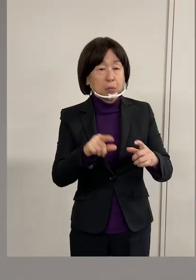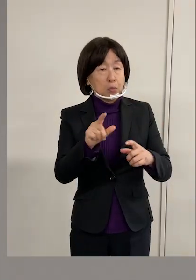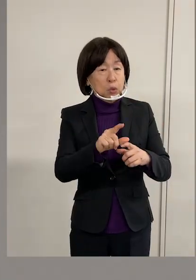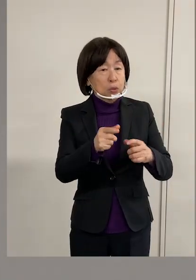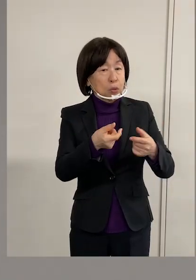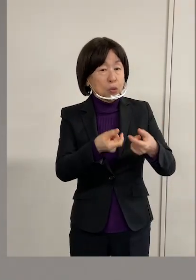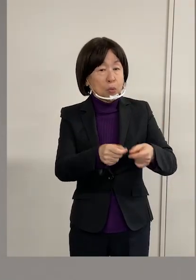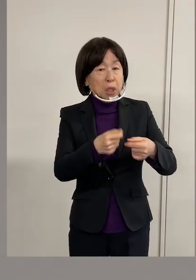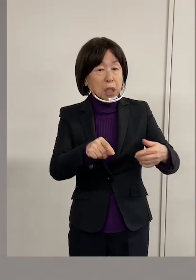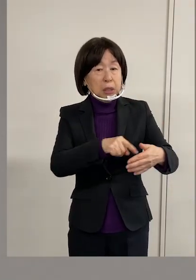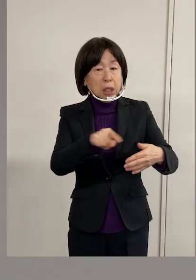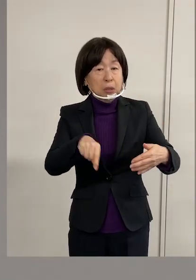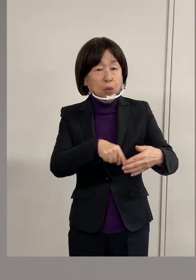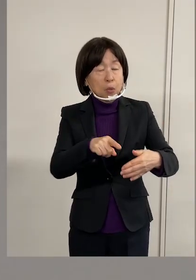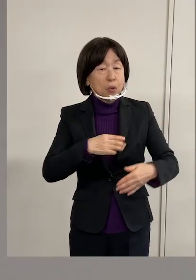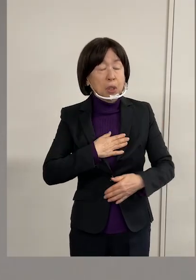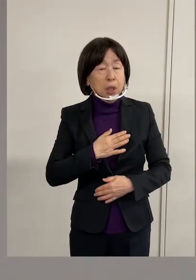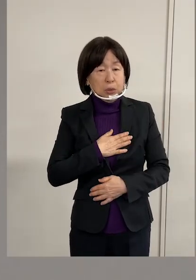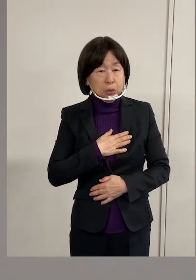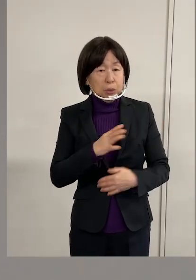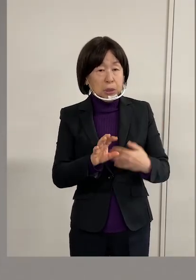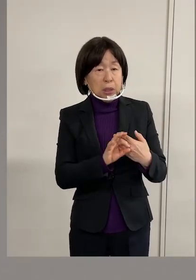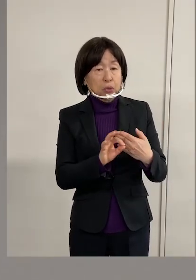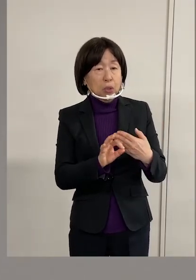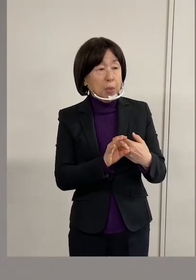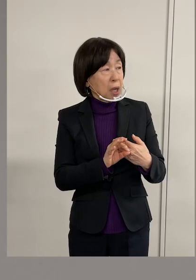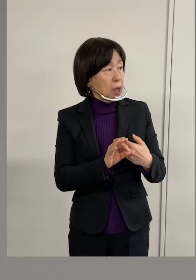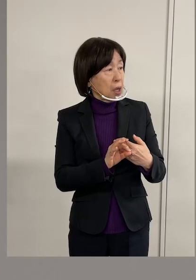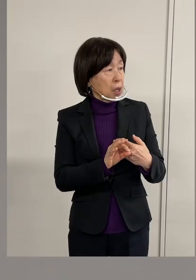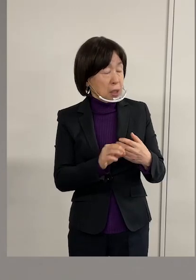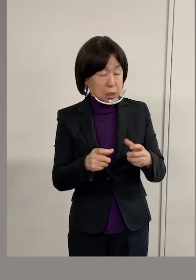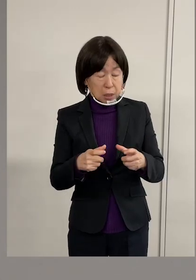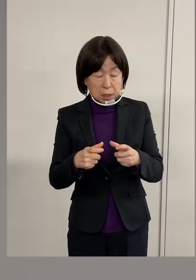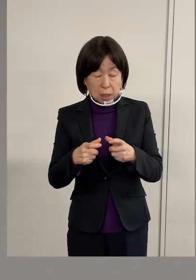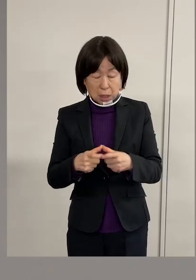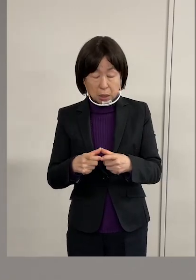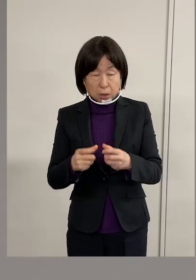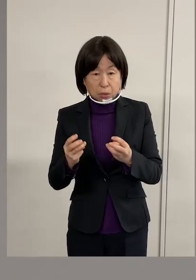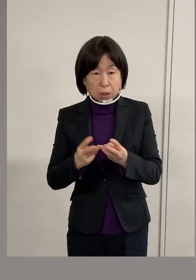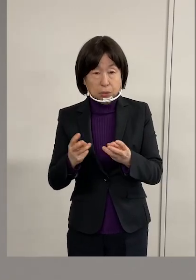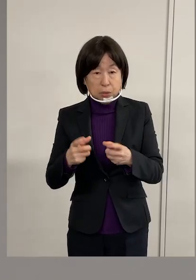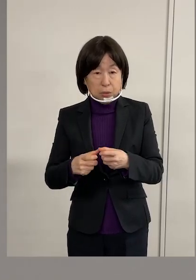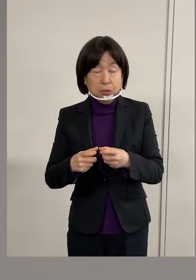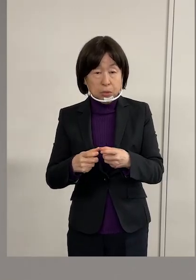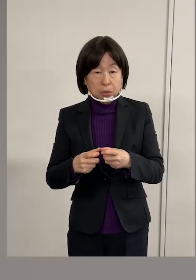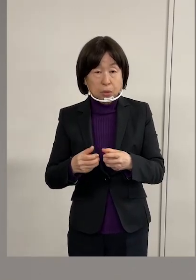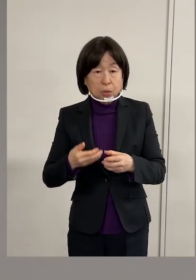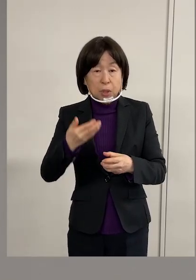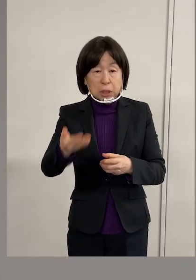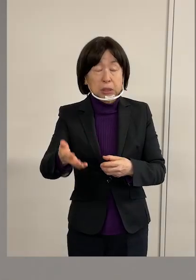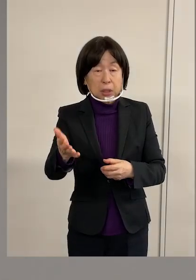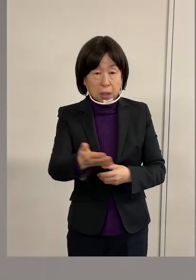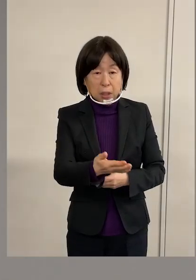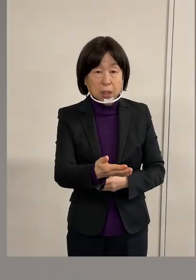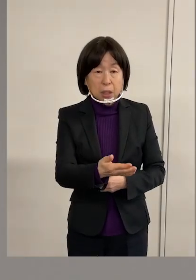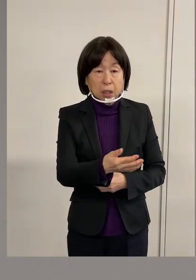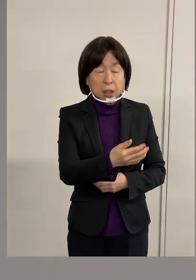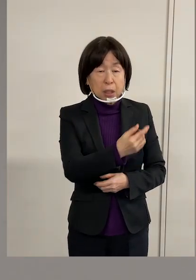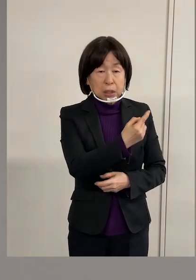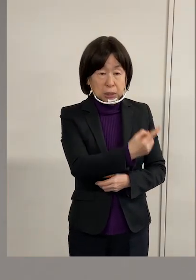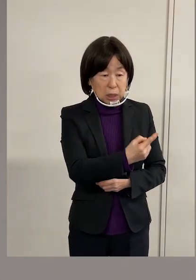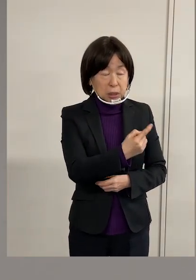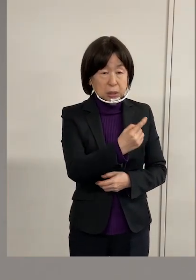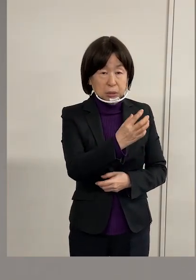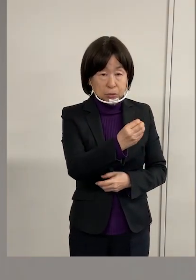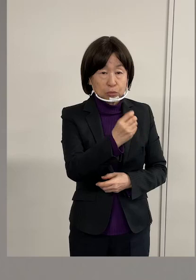どう で、例えばですね、これ発見してからの経過時間なんですけども、1019番の方が22分ということ